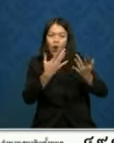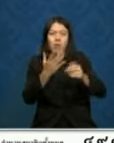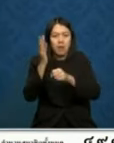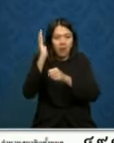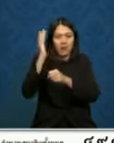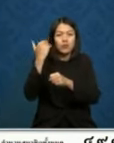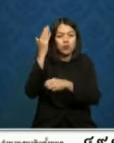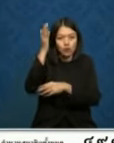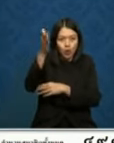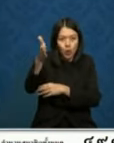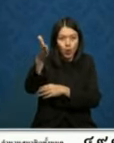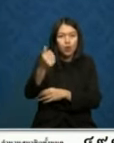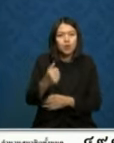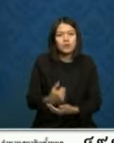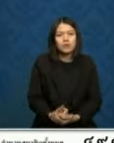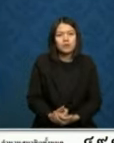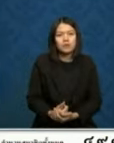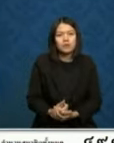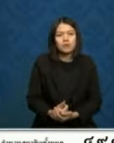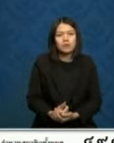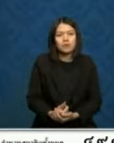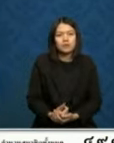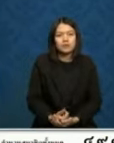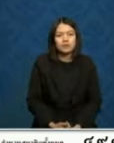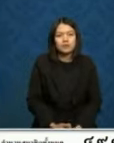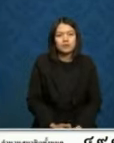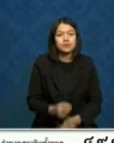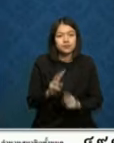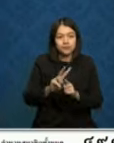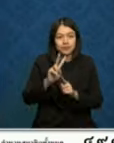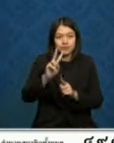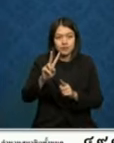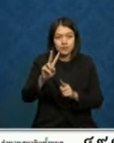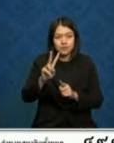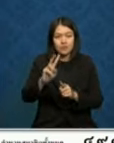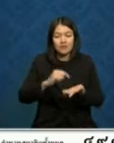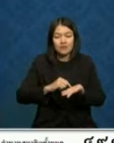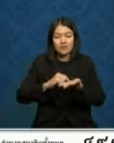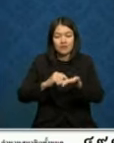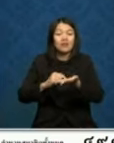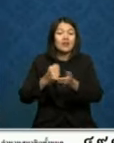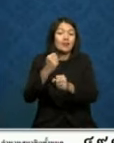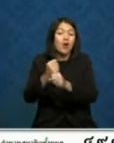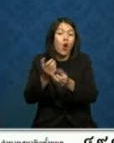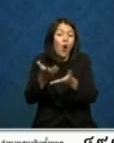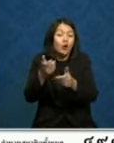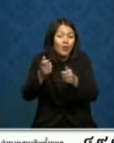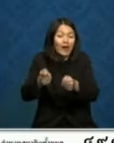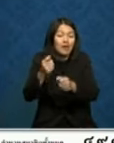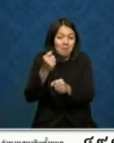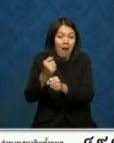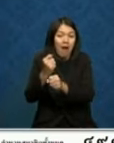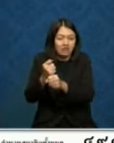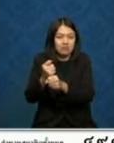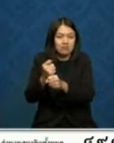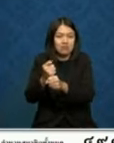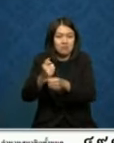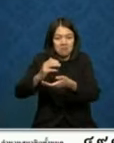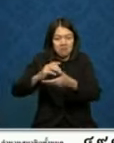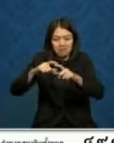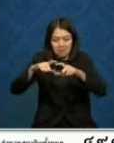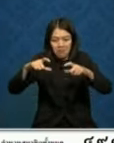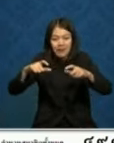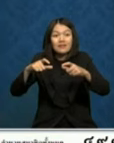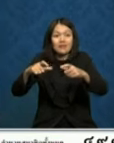ายต่อในอนาคตรับรองว่าเรื่องนี้เดือดต่อ2คือยื่นทำใบอนุญาตทำงาน3เ